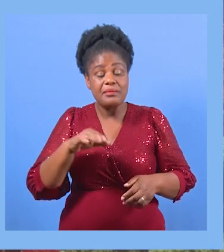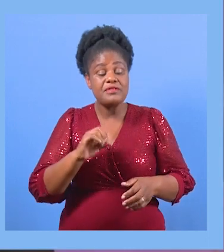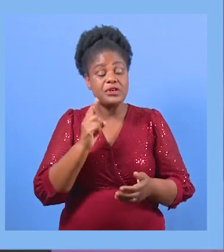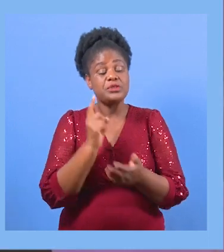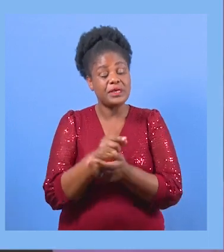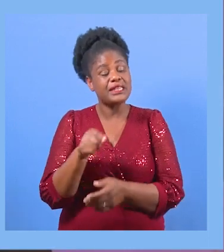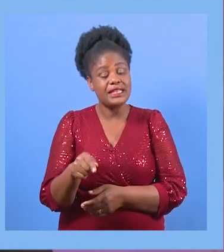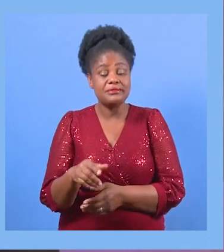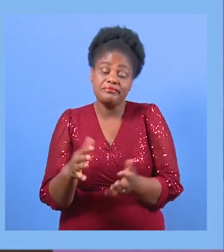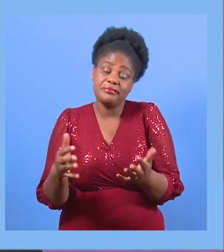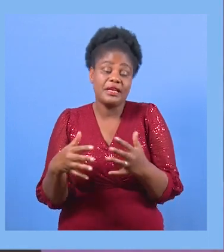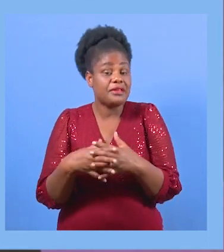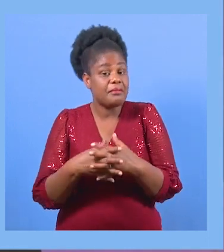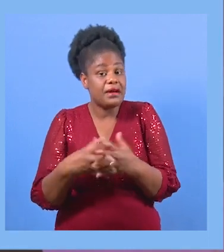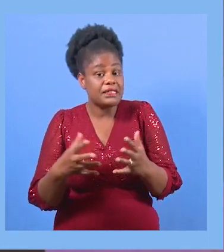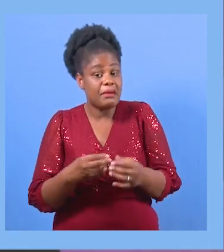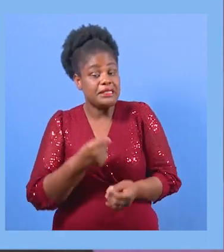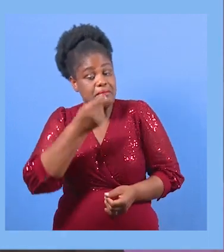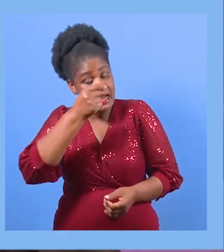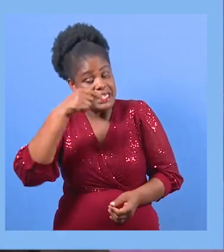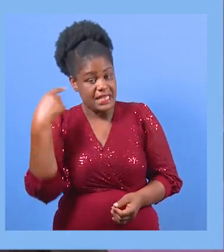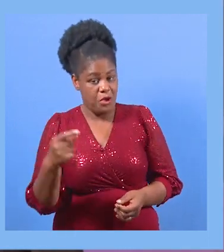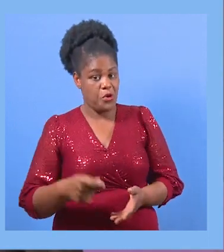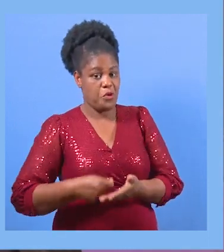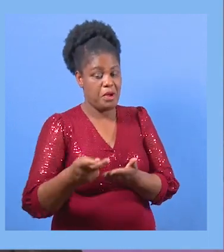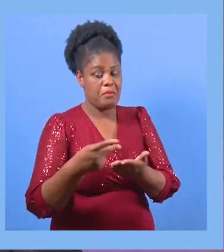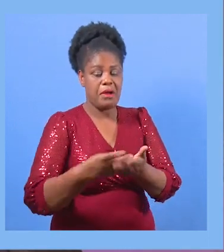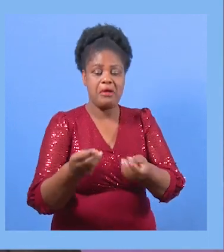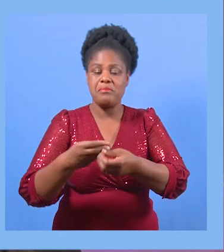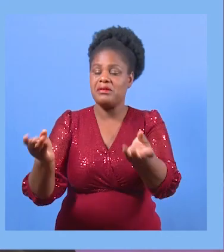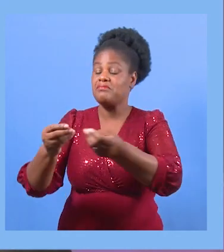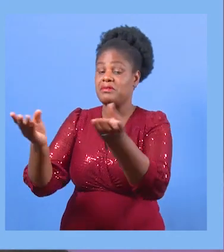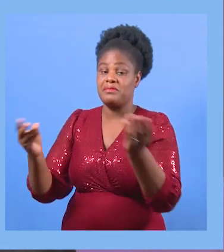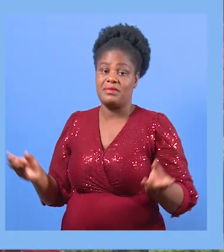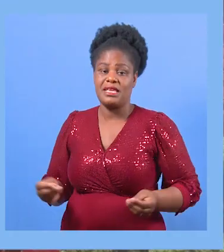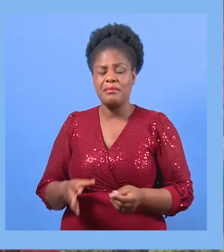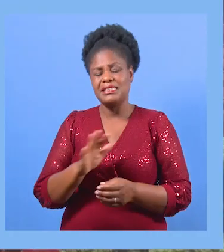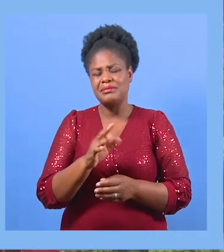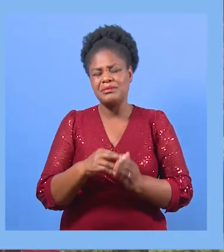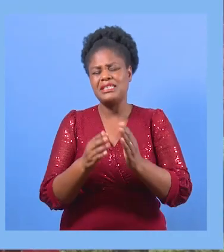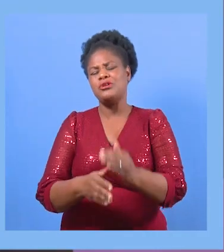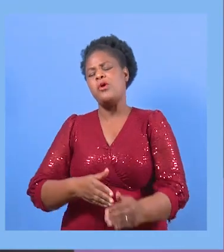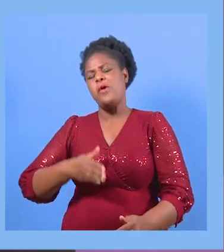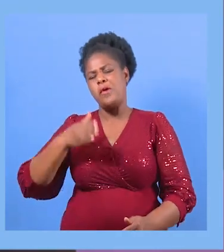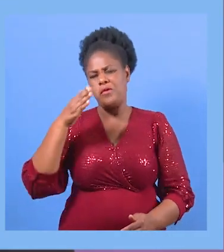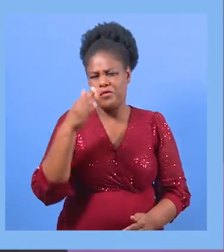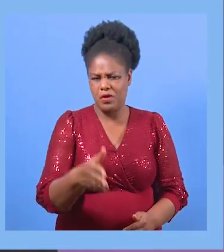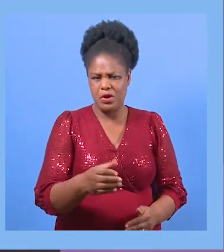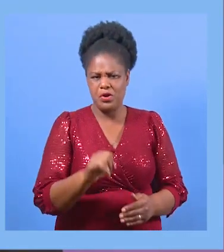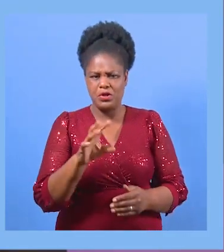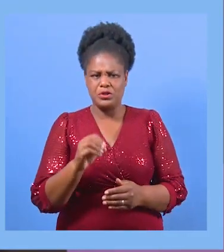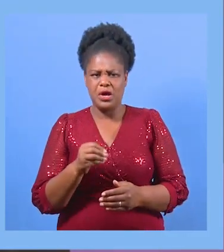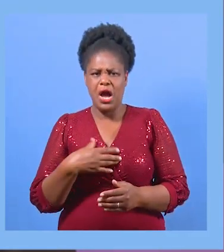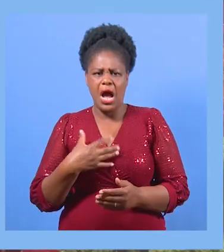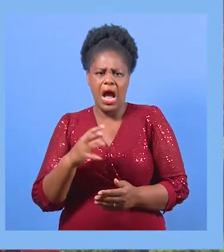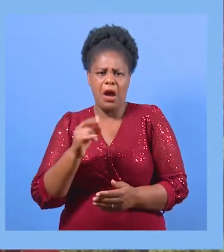navadivani, hapana chakaipa, iwe mwe yako. Asi tiri kuti pane mhimo yekurarama yatinoona kuti apa waakupfurikidza mwero, haungaise mbariro pamba